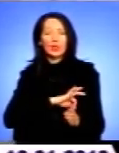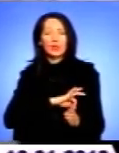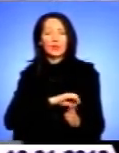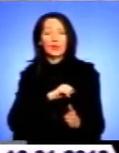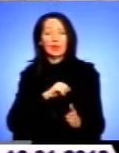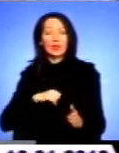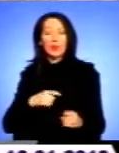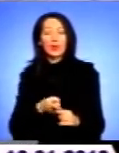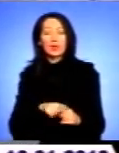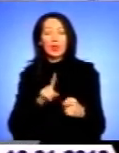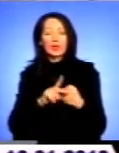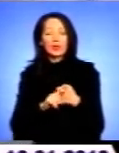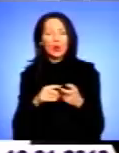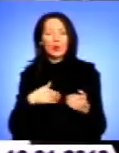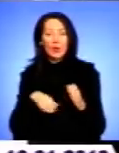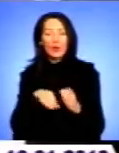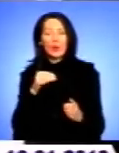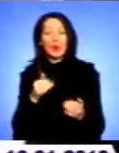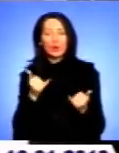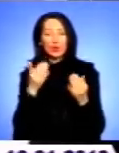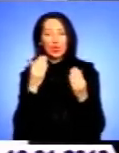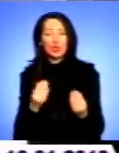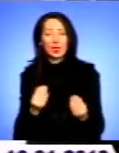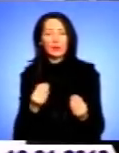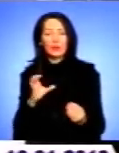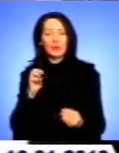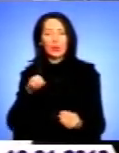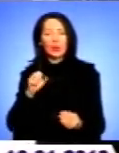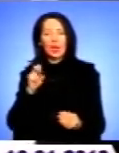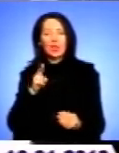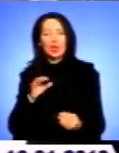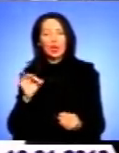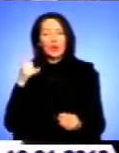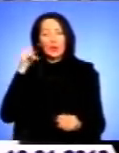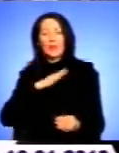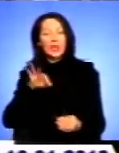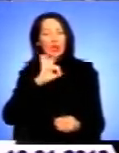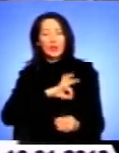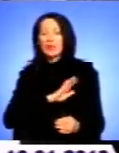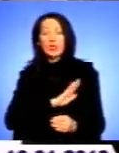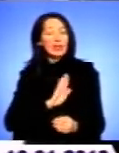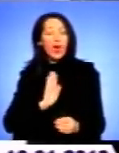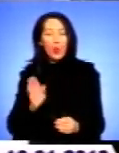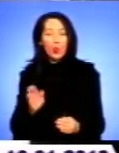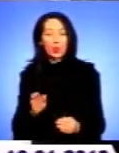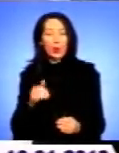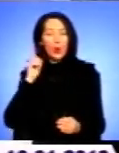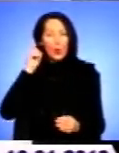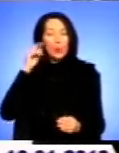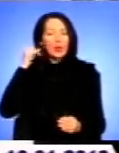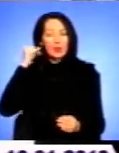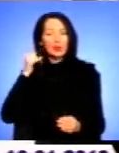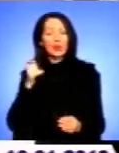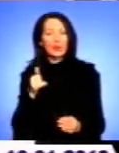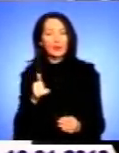Саме цей зв'язок ми і вибираємо, в принципі, на сьогоднішній день. Стаціонарним телефоном не користувався, користуватись нібито не збираюся. Мобільним зв'язком?